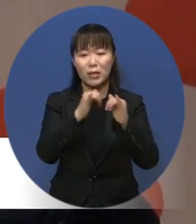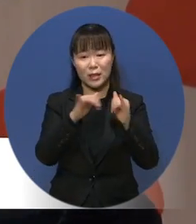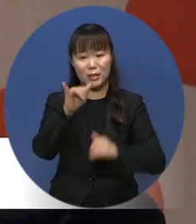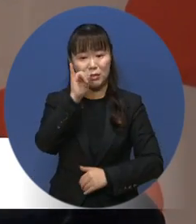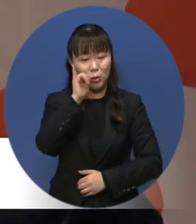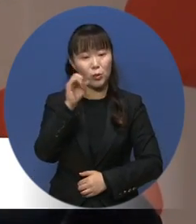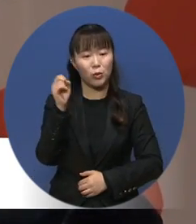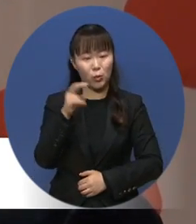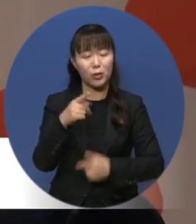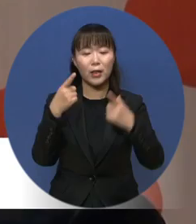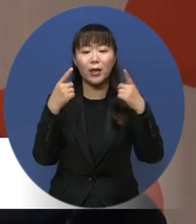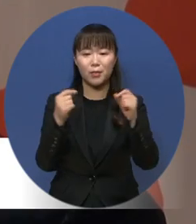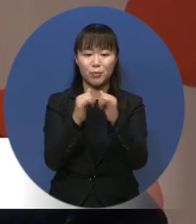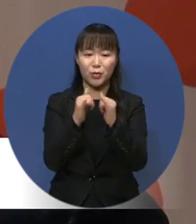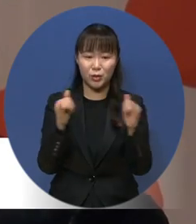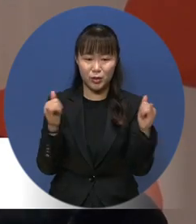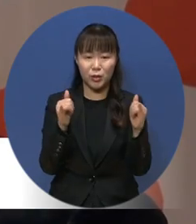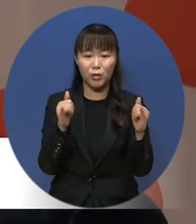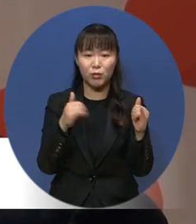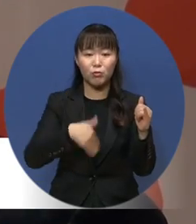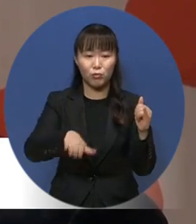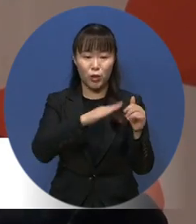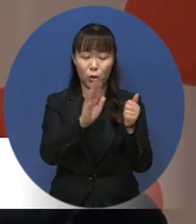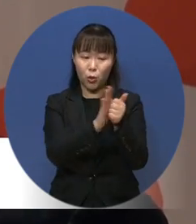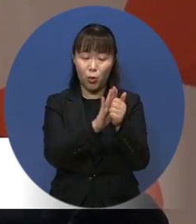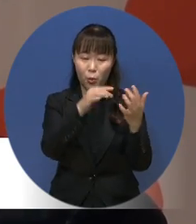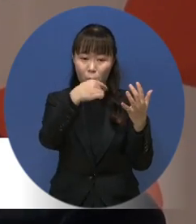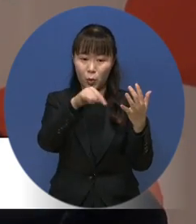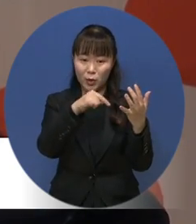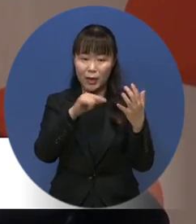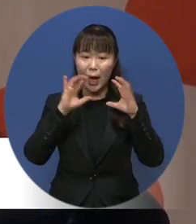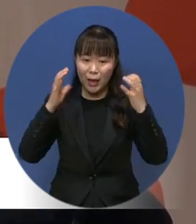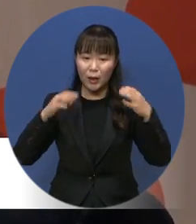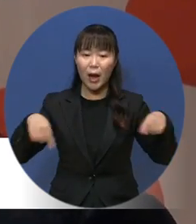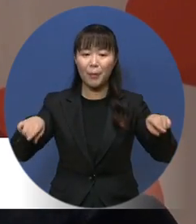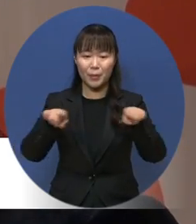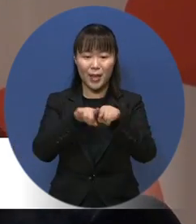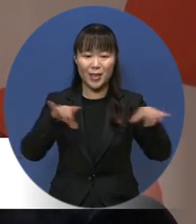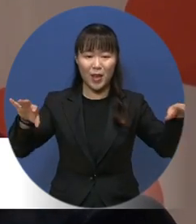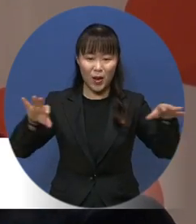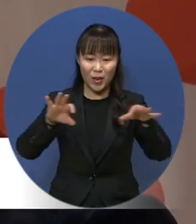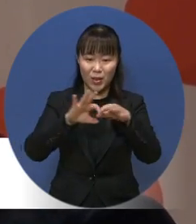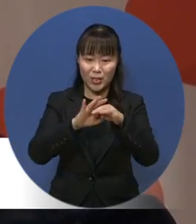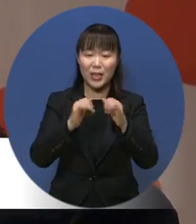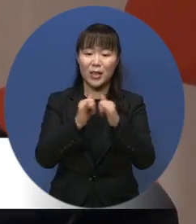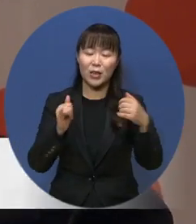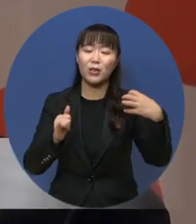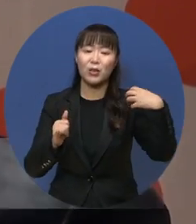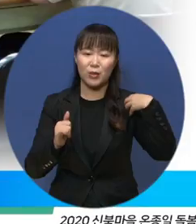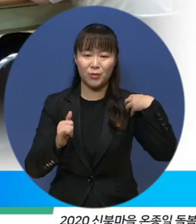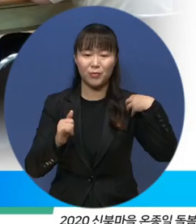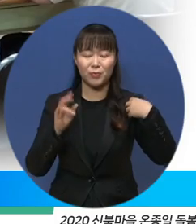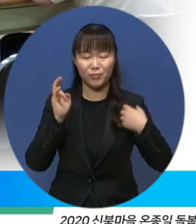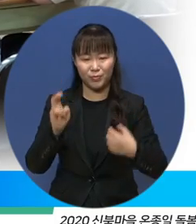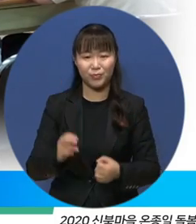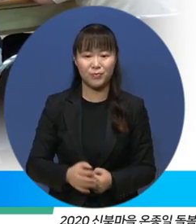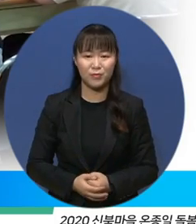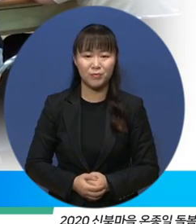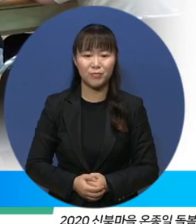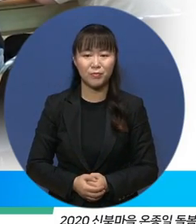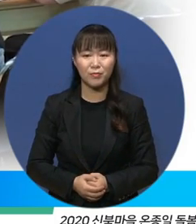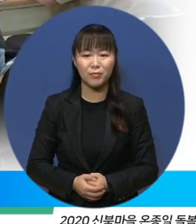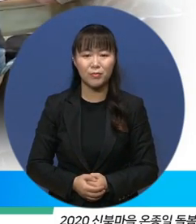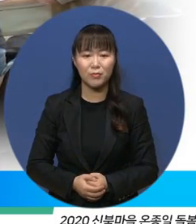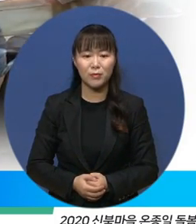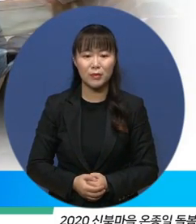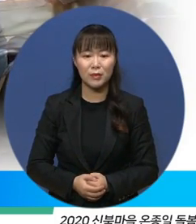계셨고 그런 분들을 저희는 우리 돌봄교실 아이들이랑 연결한 그러니까 연결자인 것 같아요.